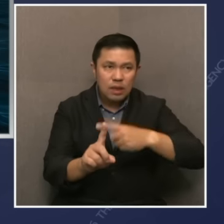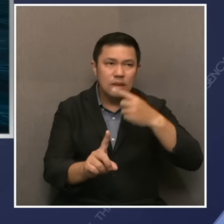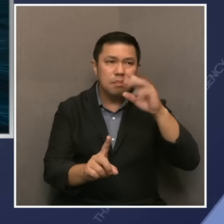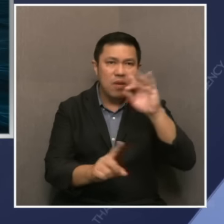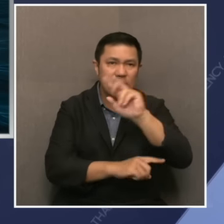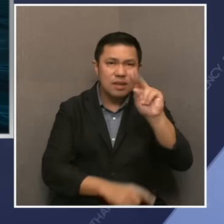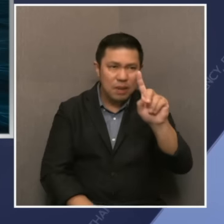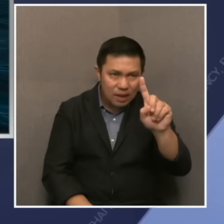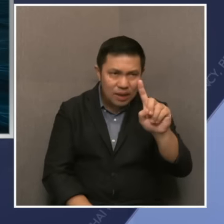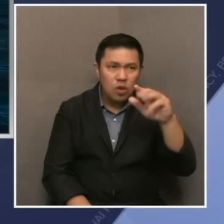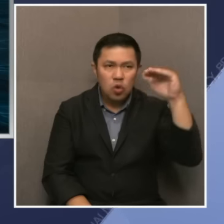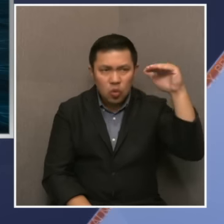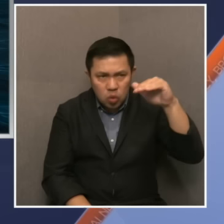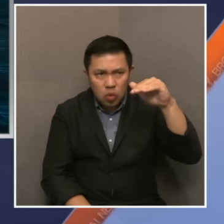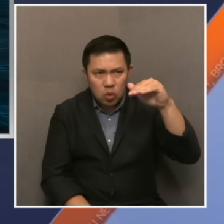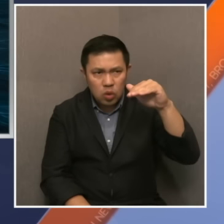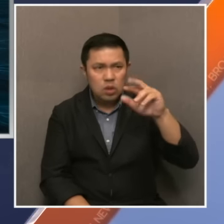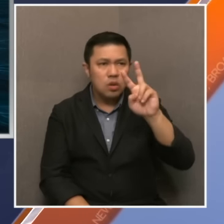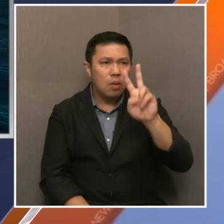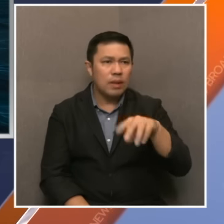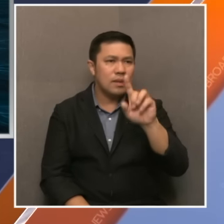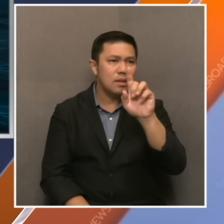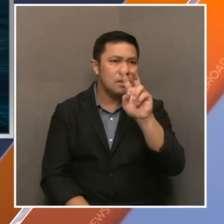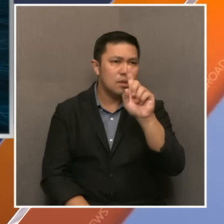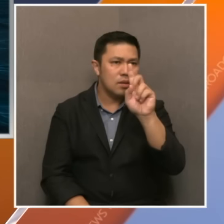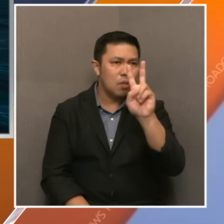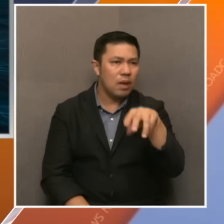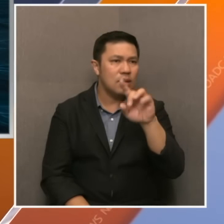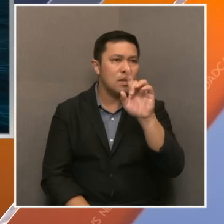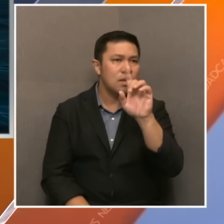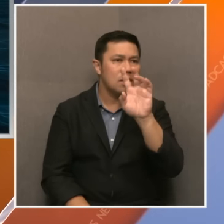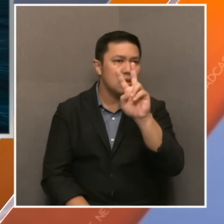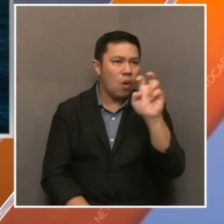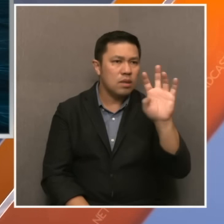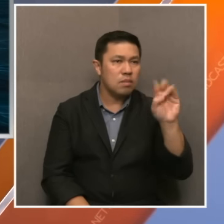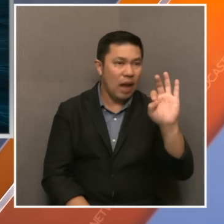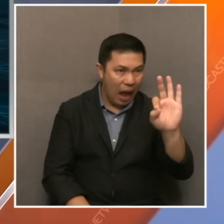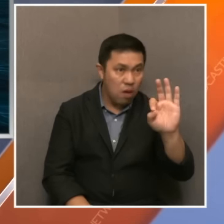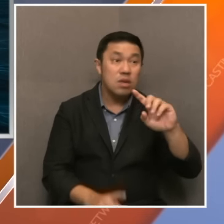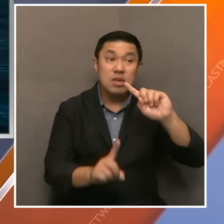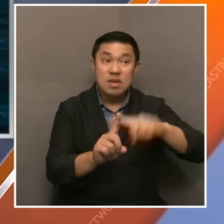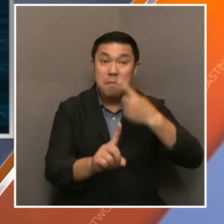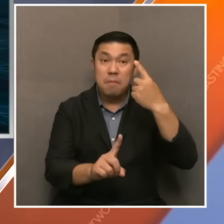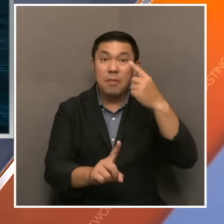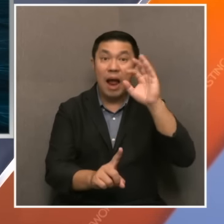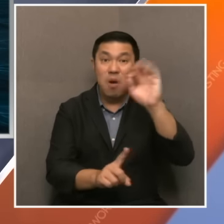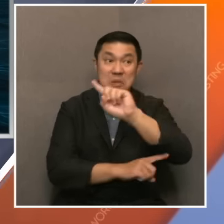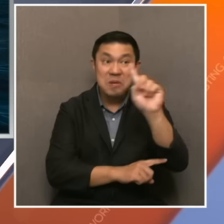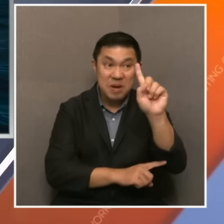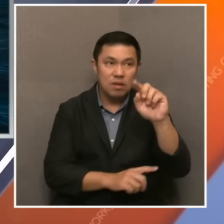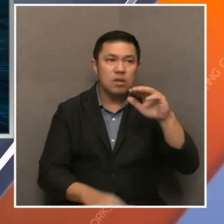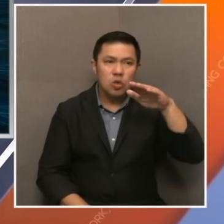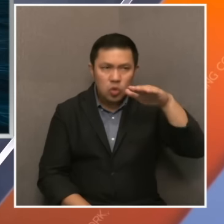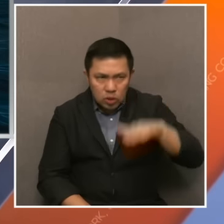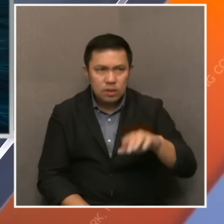1,2 79ลูกบาทเมตรต่อวินาทีและพอขึ้นเดือนใหม่ 1กันยายนจะลดลงมานะครับอยู่ที่